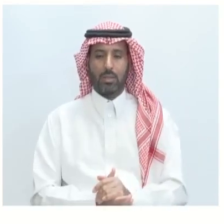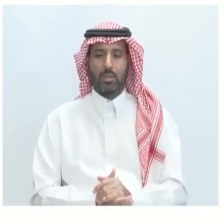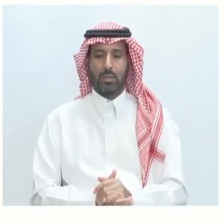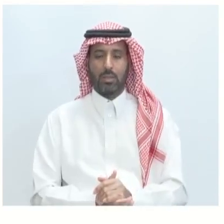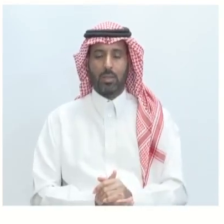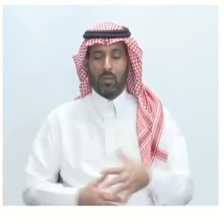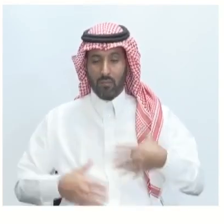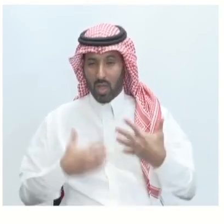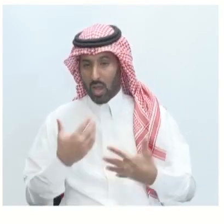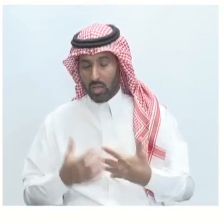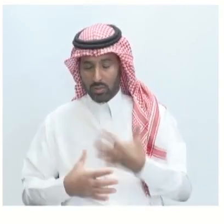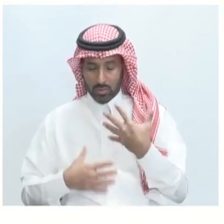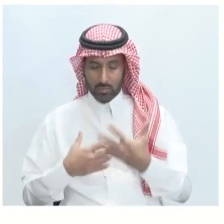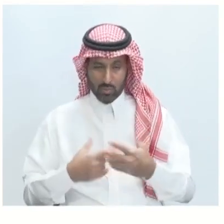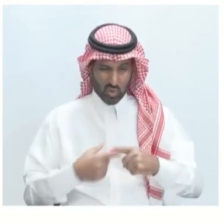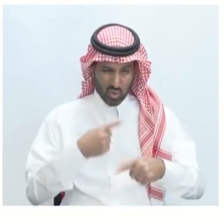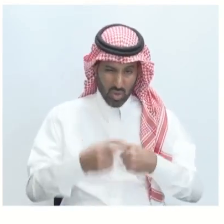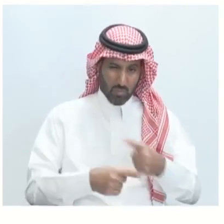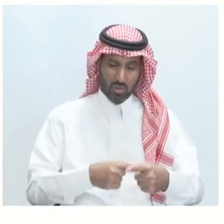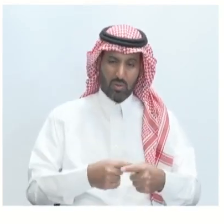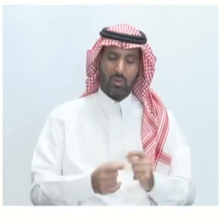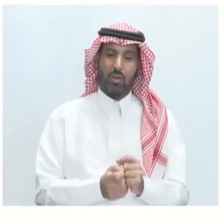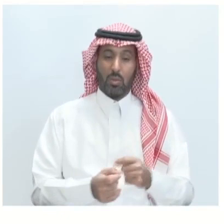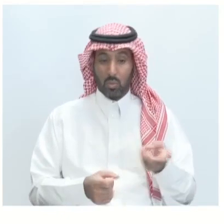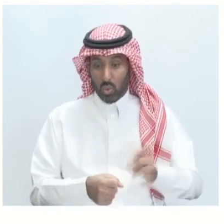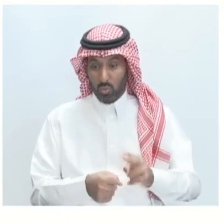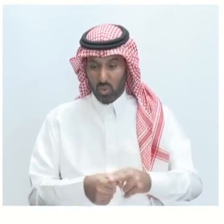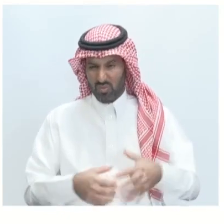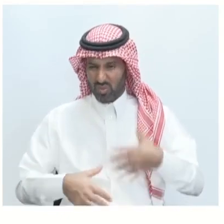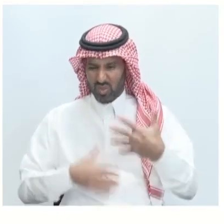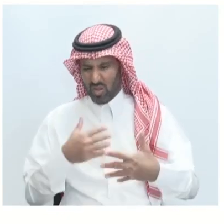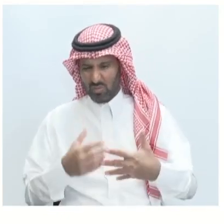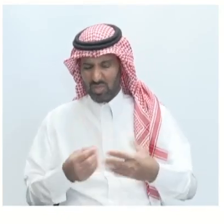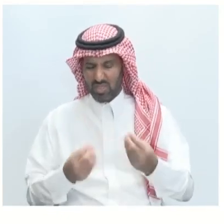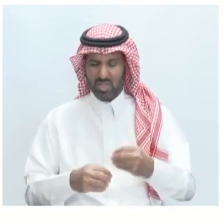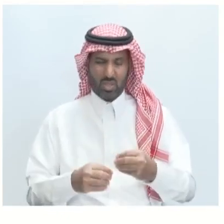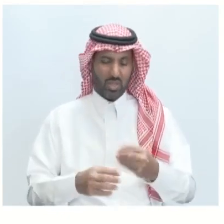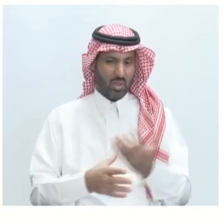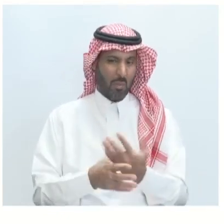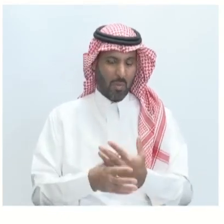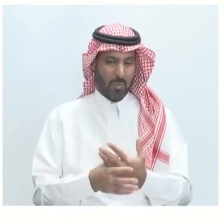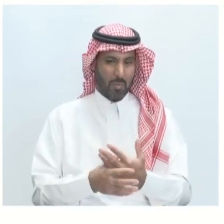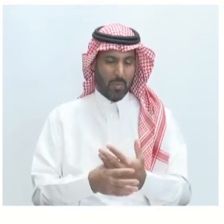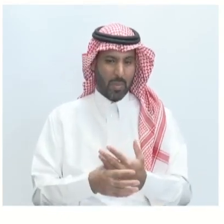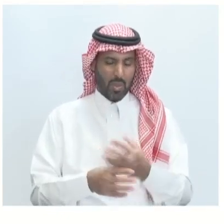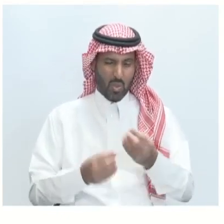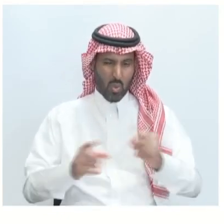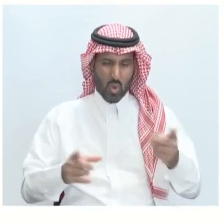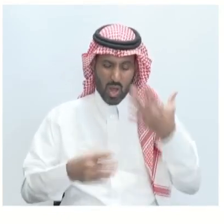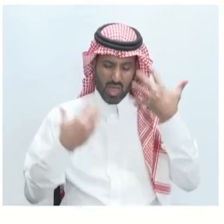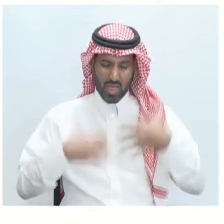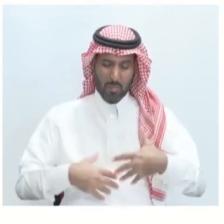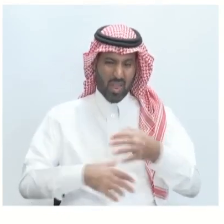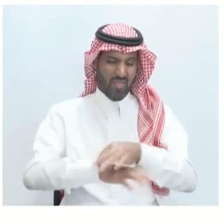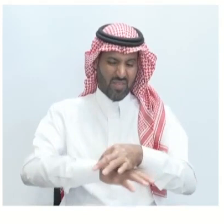الانفعالات المستمره والمتكرره والمزمنه قد تؤدي الى ظهور